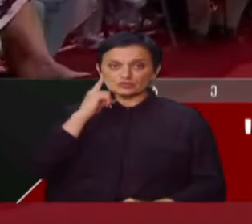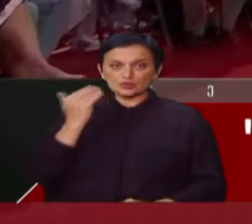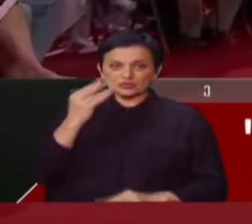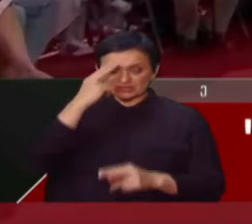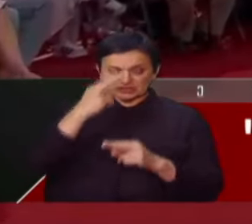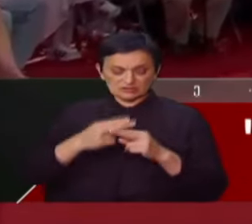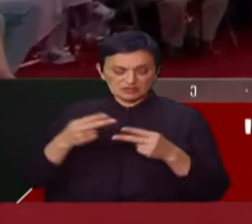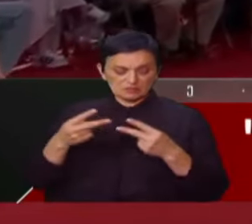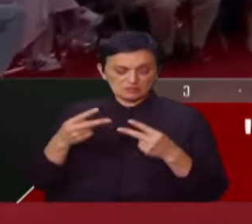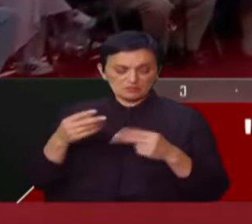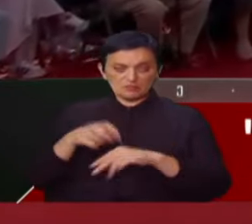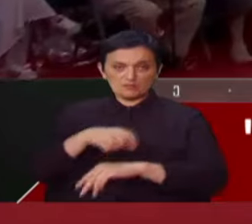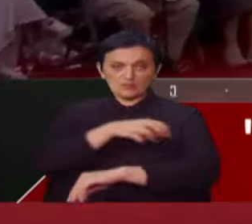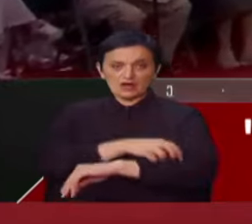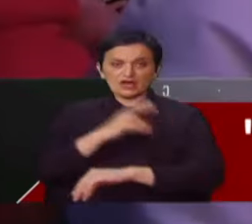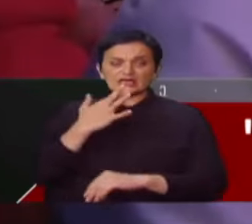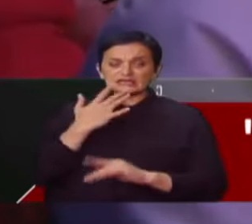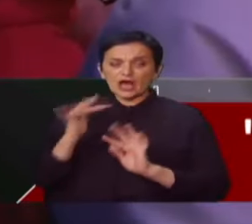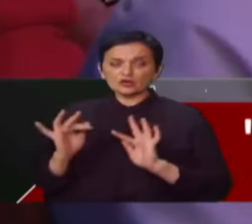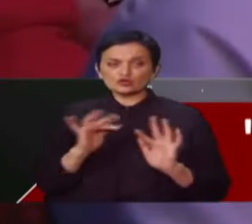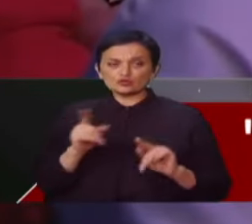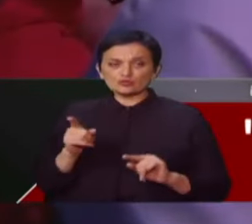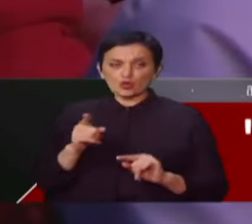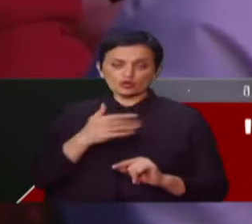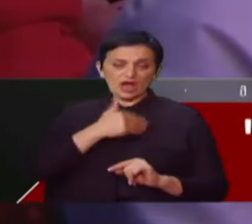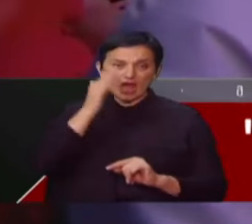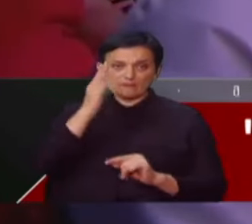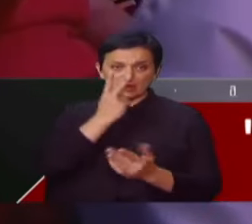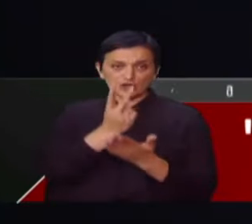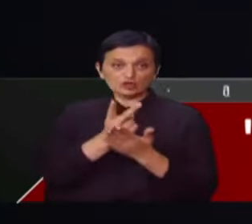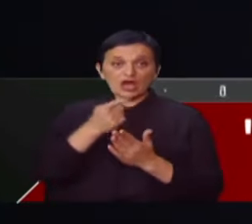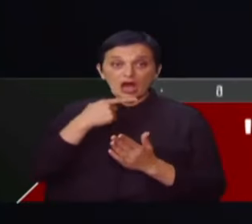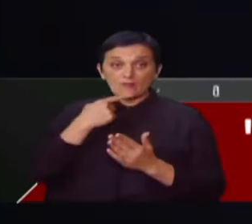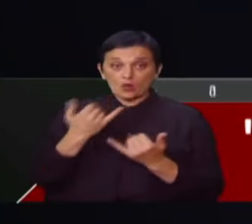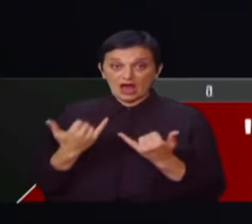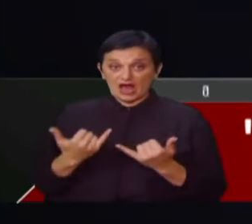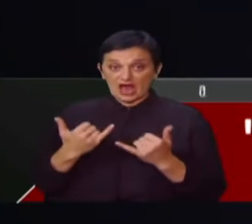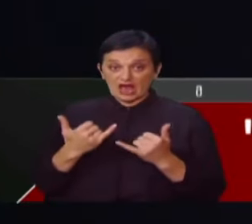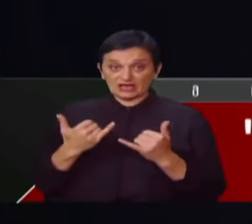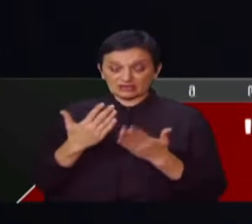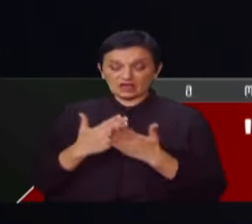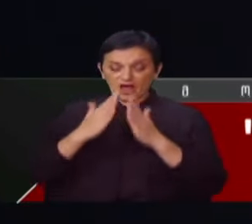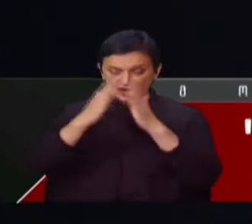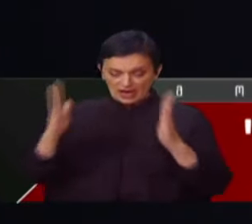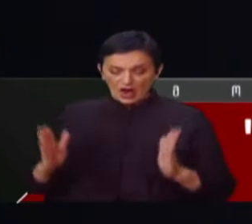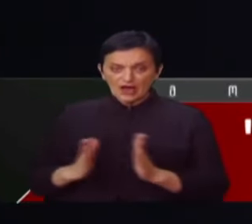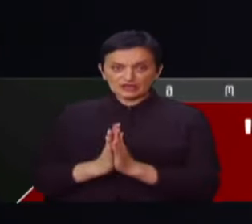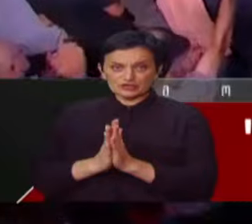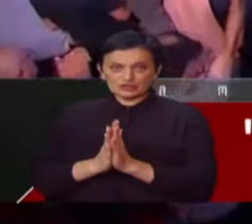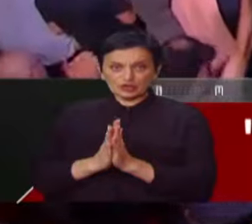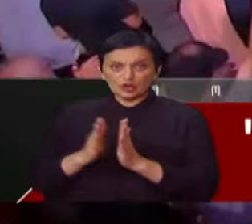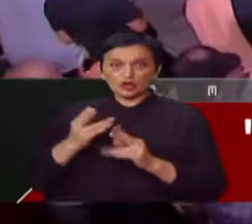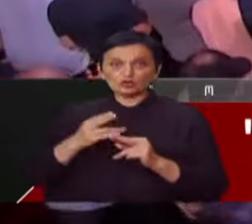ძმის პარტიაზე უფრო მეტად მას ნაციონალური მოძრაობა იმედება, რადგან ის ამბობს, რომ ახლა სწორედ ერთიანობის დროა და ის სწორედ ამის